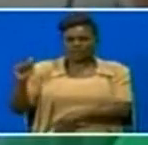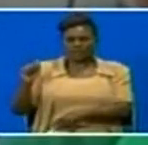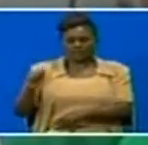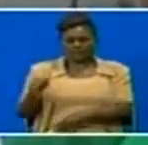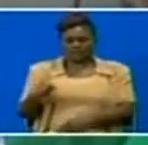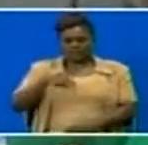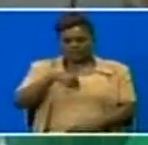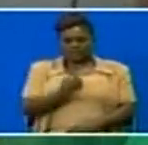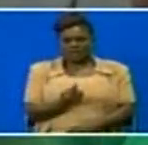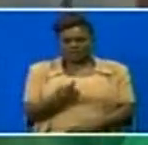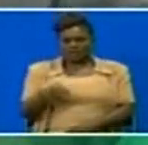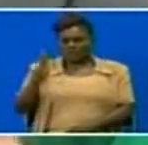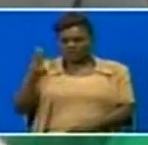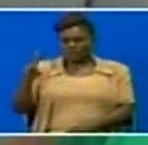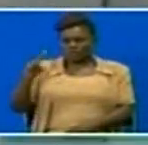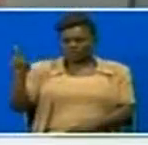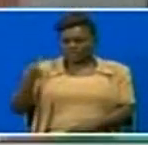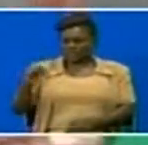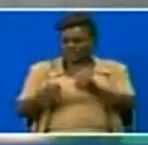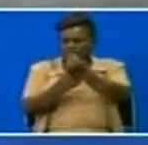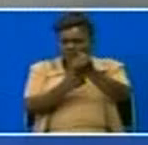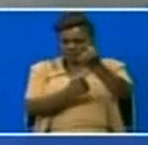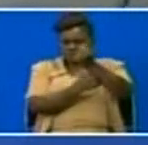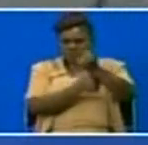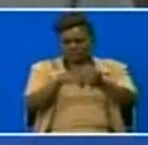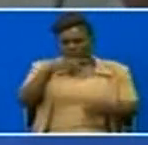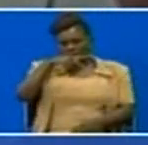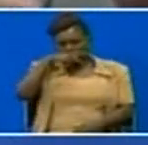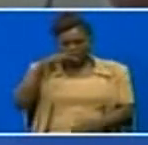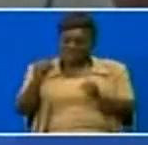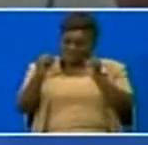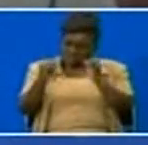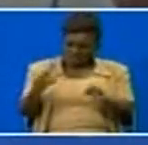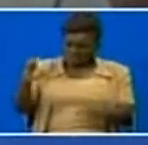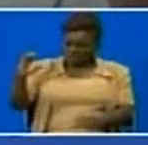Kusema sisi kama chama cha uzalendo tuna support Kalonzo Musyoka.